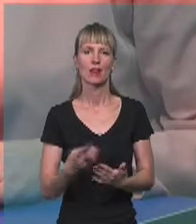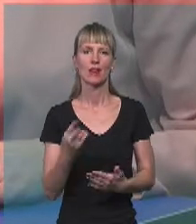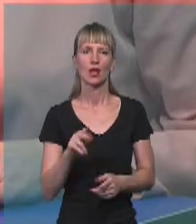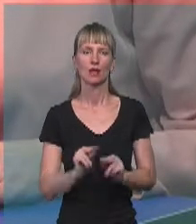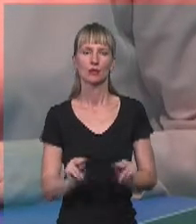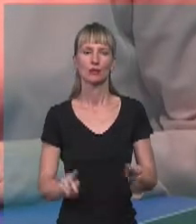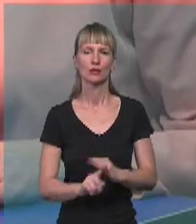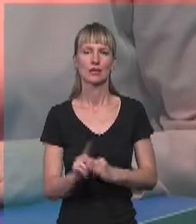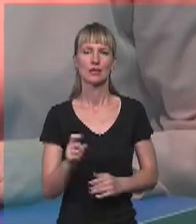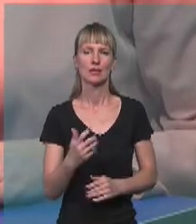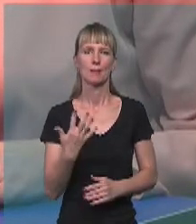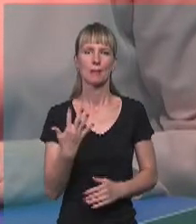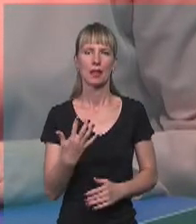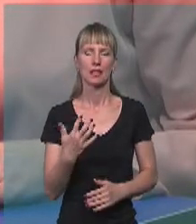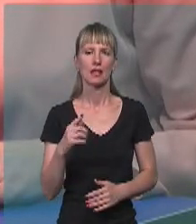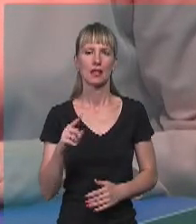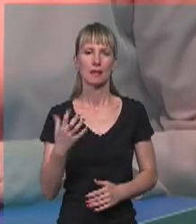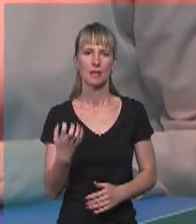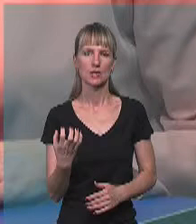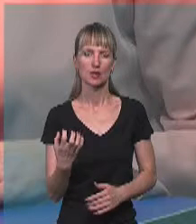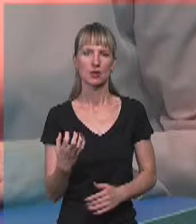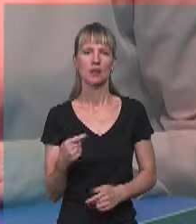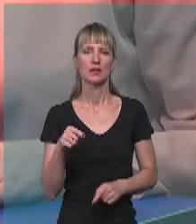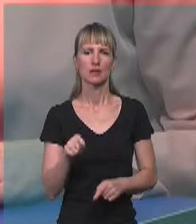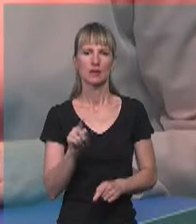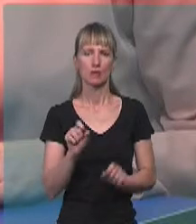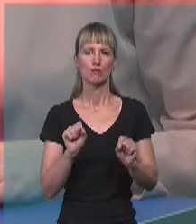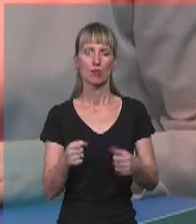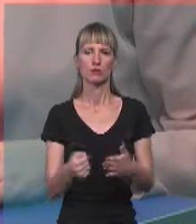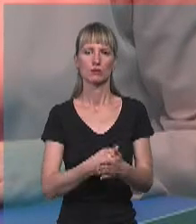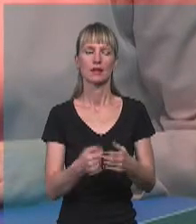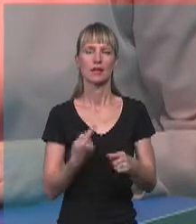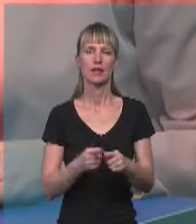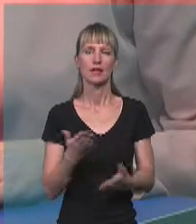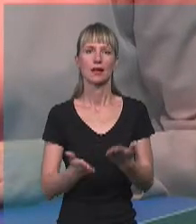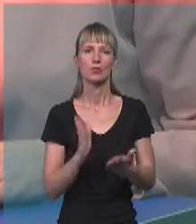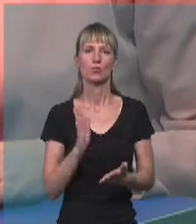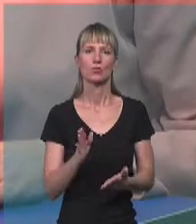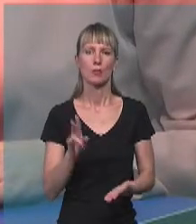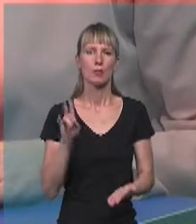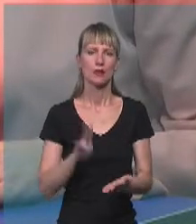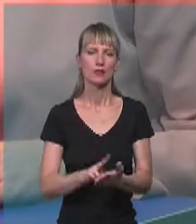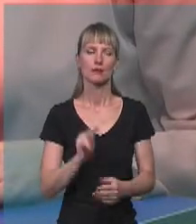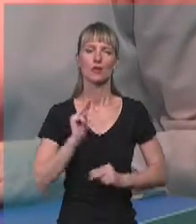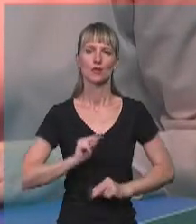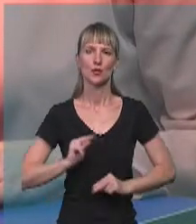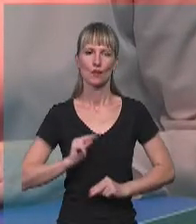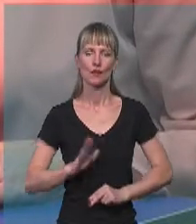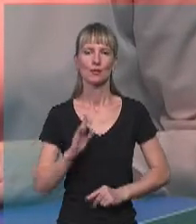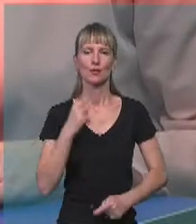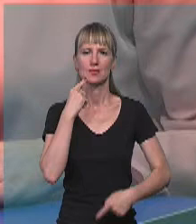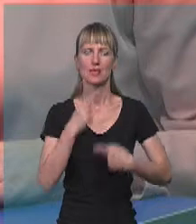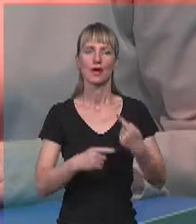старт починається з 5500. Да? Тобто ти можеш досягти цього, якщо ти будеш постійно працювати, якщо ти будеш